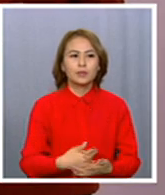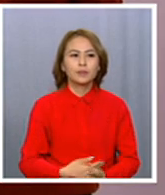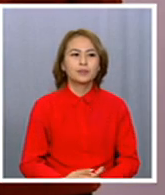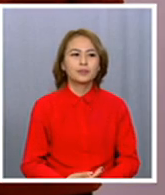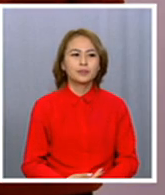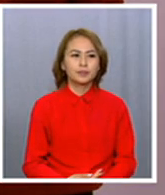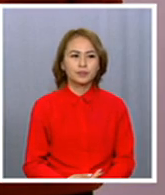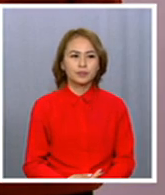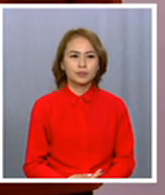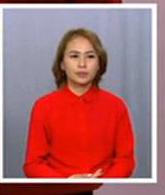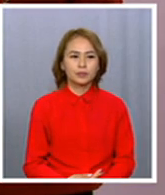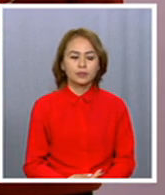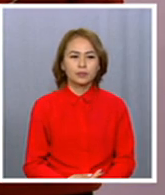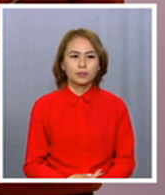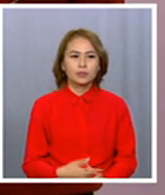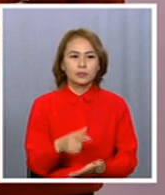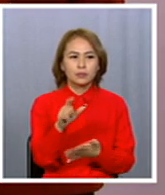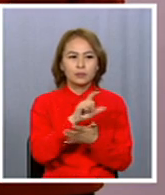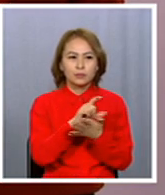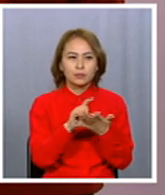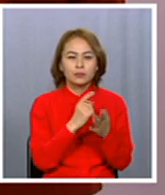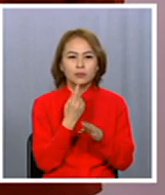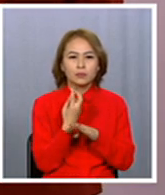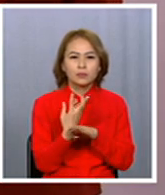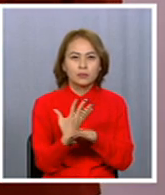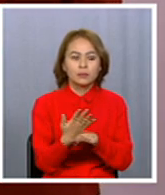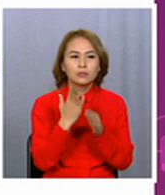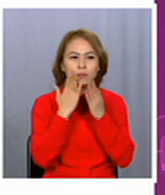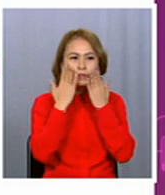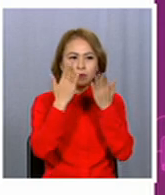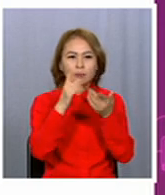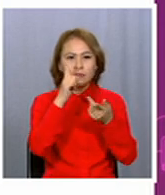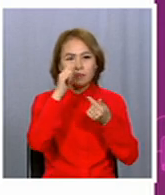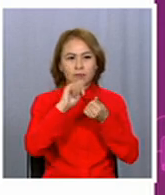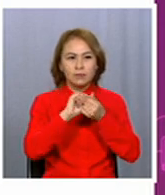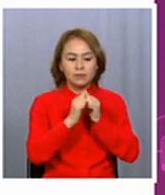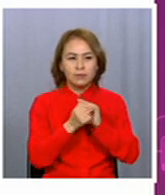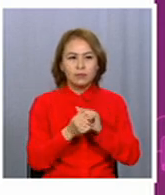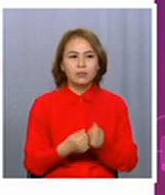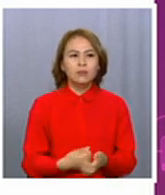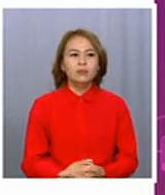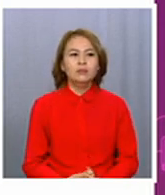балалар, өлеңді бірнеше рет оқып, жатқа жазып алыңдар.